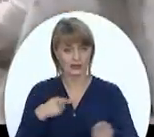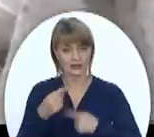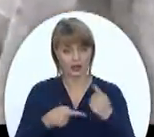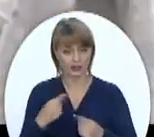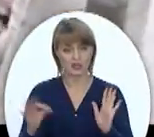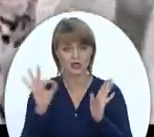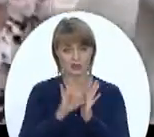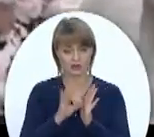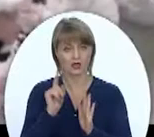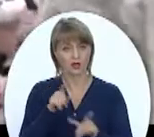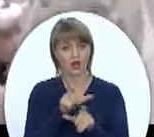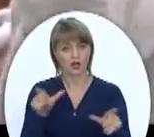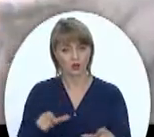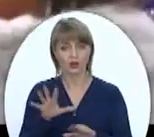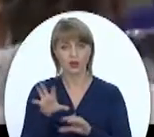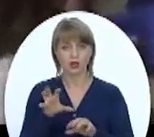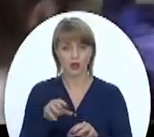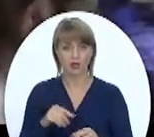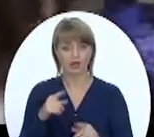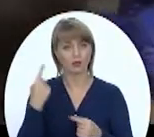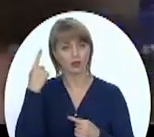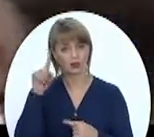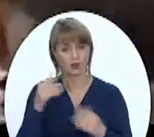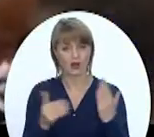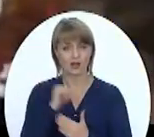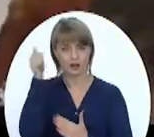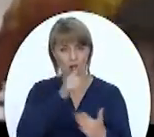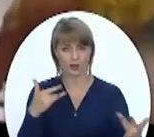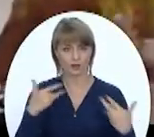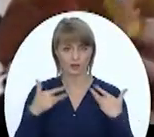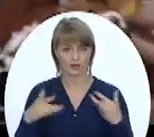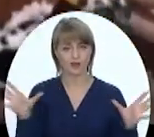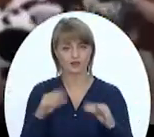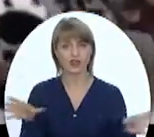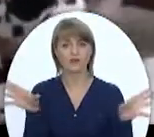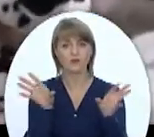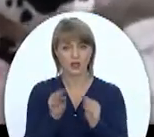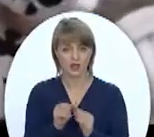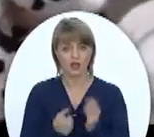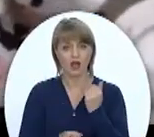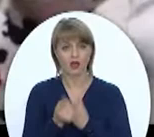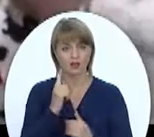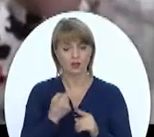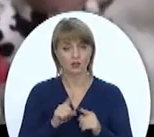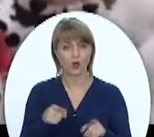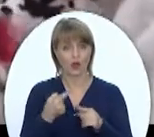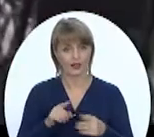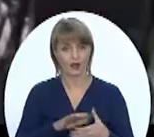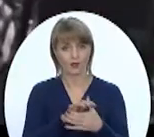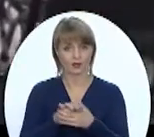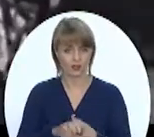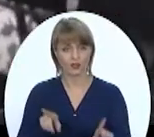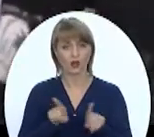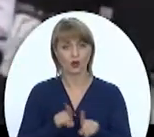символах. И тогда люди и собаки придумали новогоднее представление «Все вместе». И оказалось, что это объединение